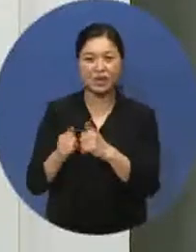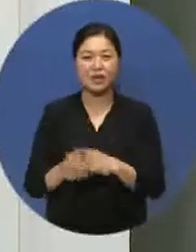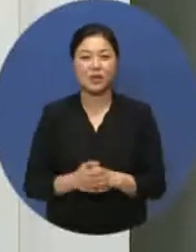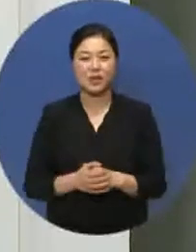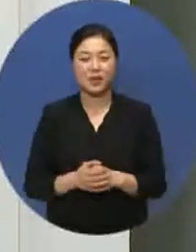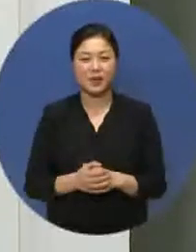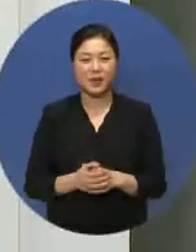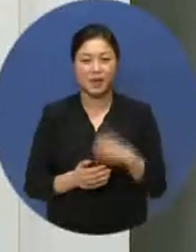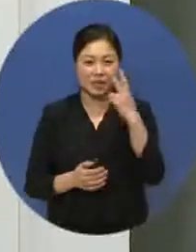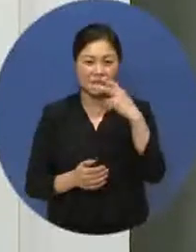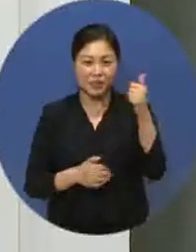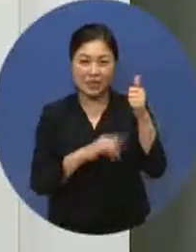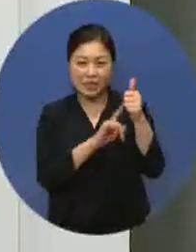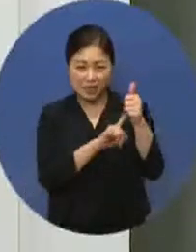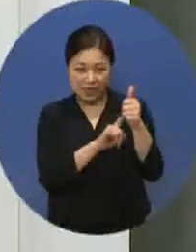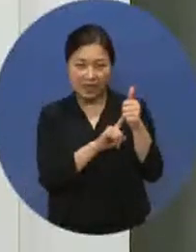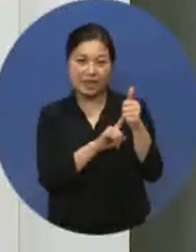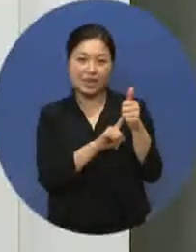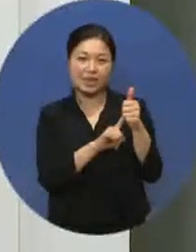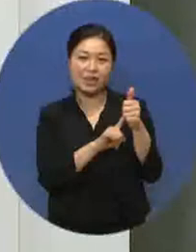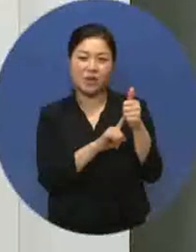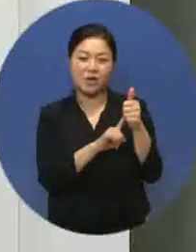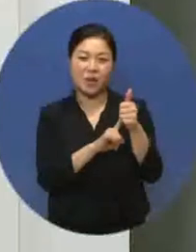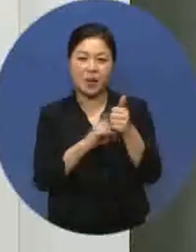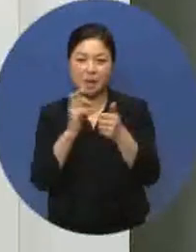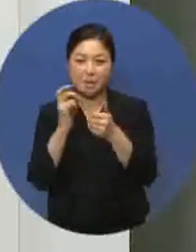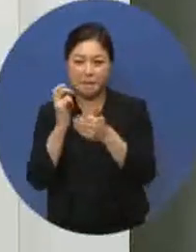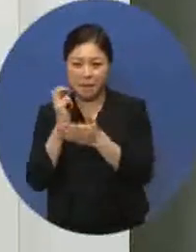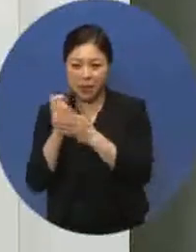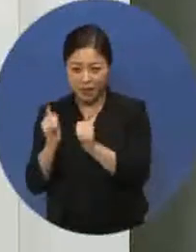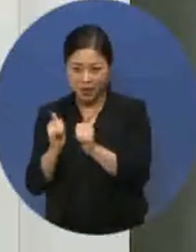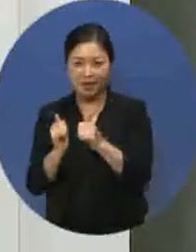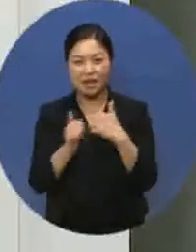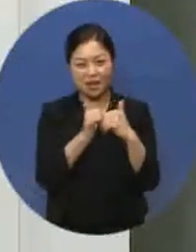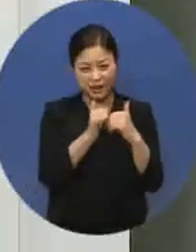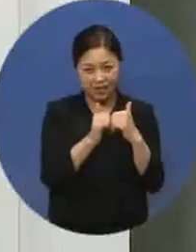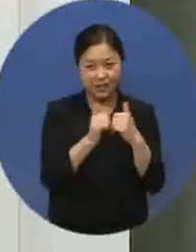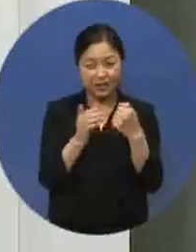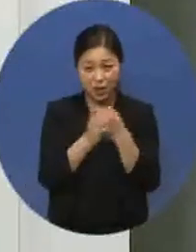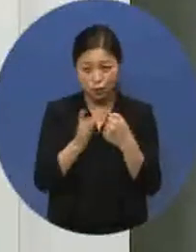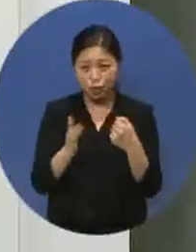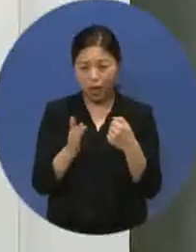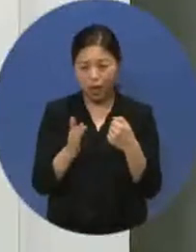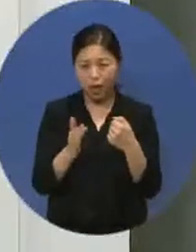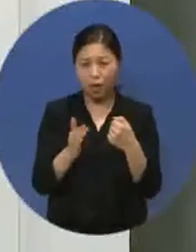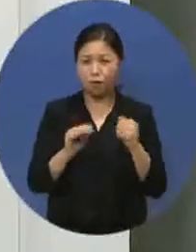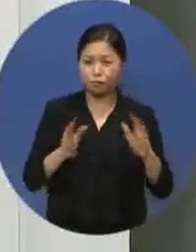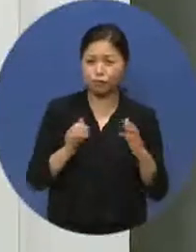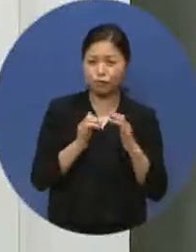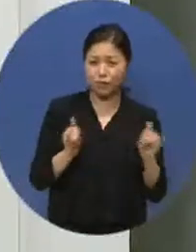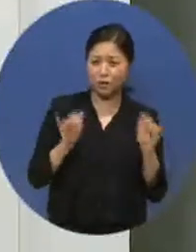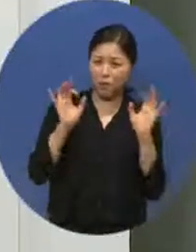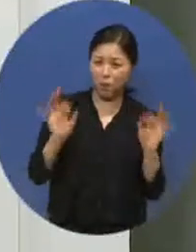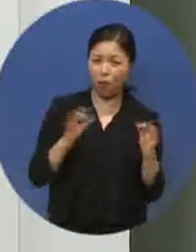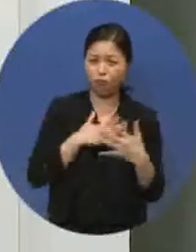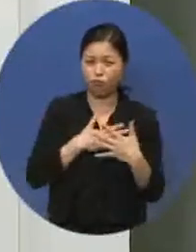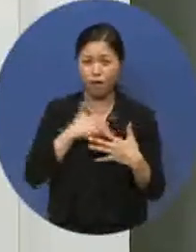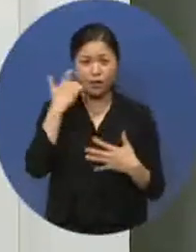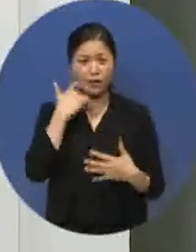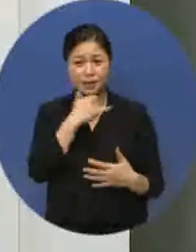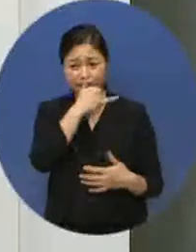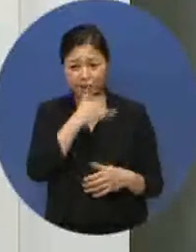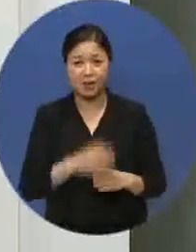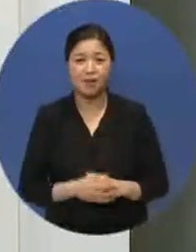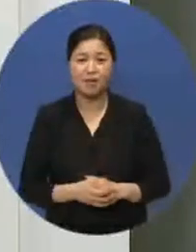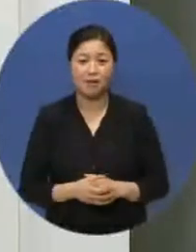또 법조계의 여러 가지 갈등, 네. 이것 때문에 국민들이 굉장히 불안해하고 있어요.